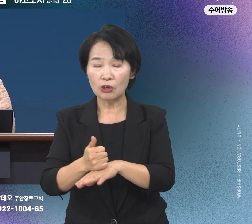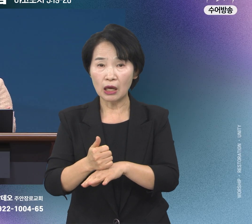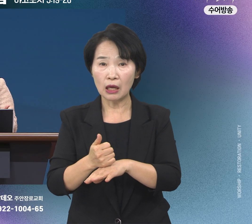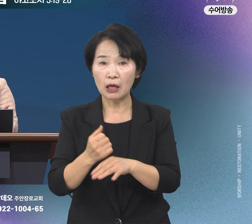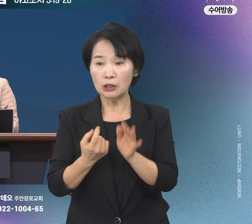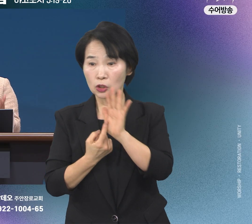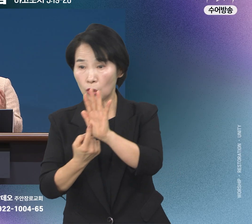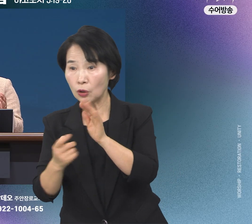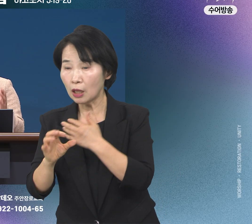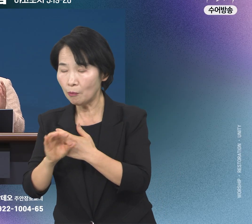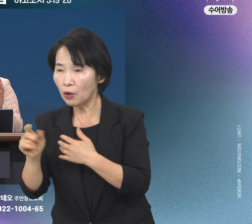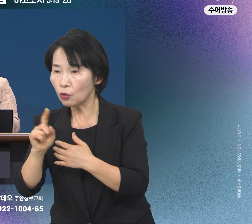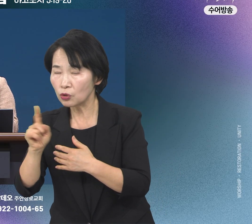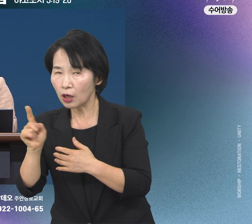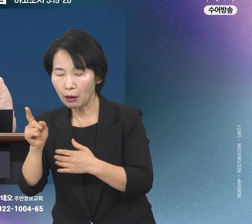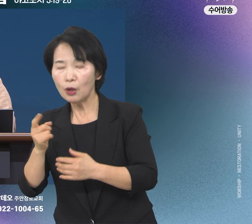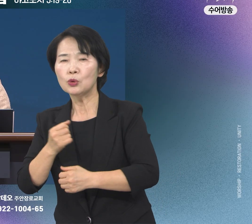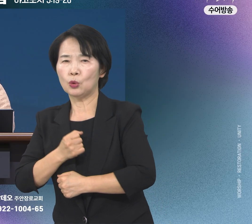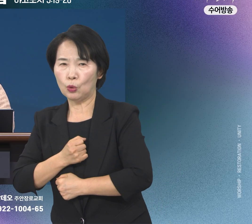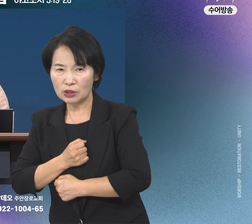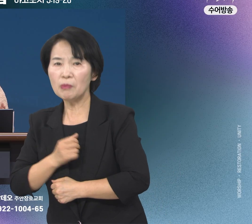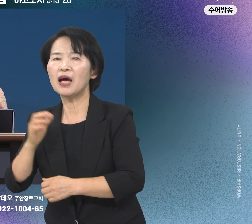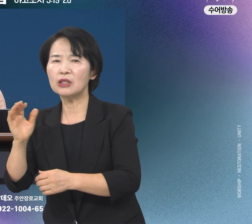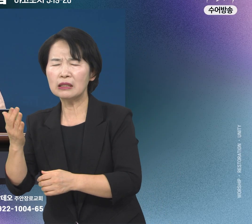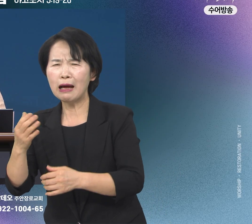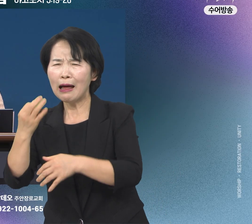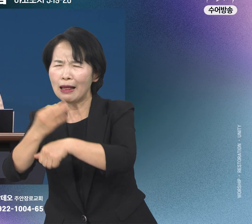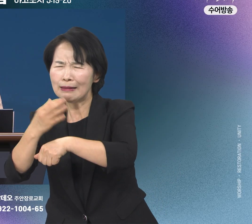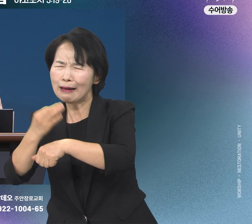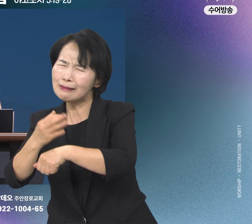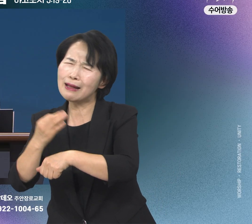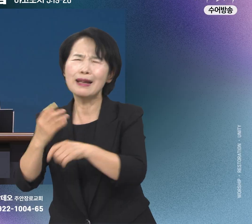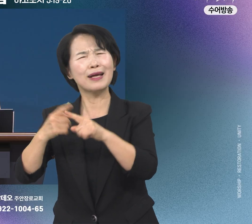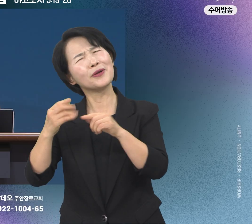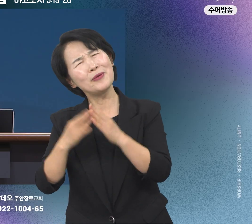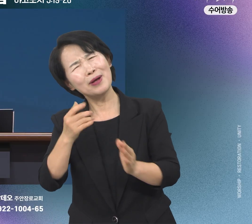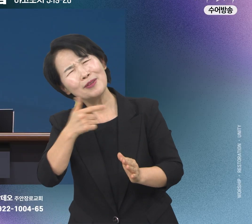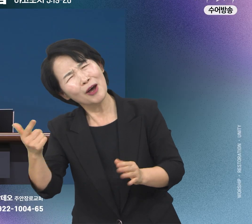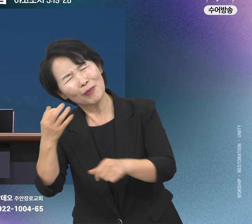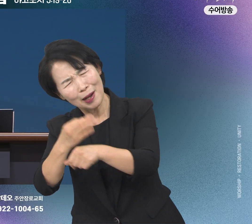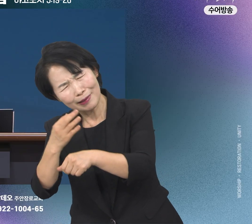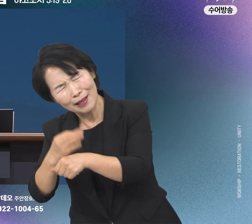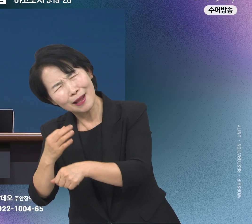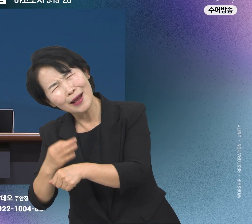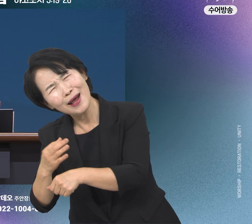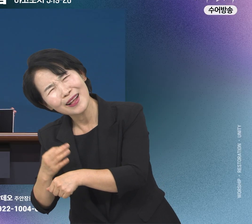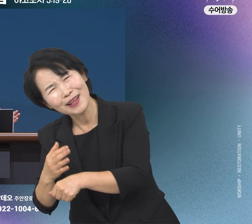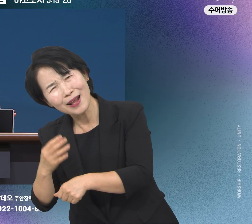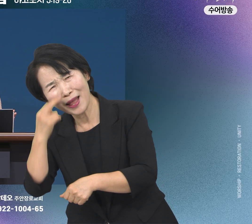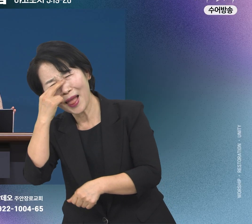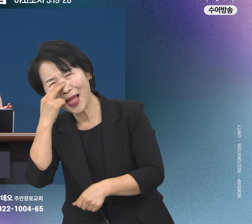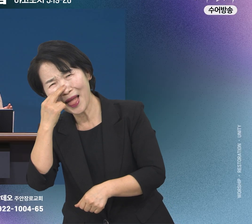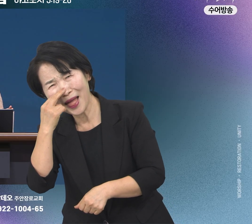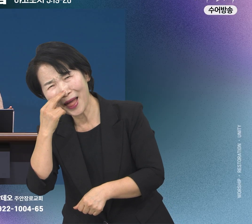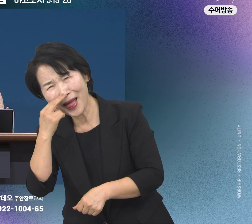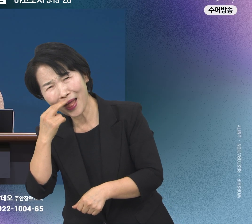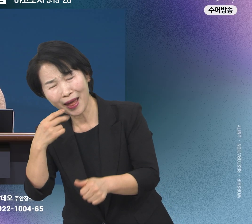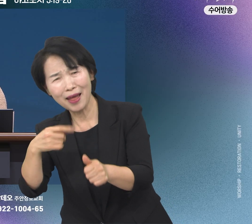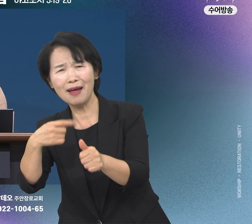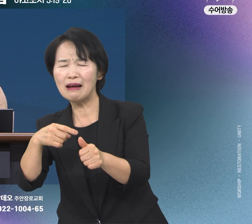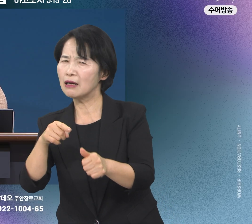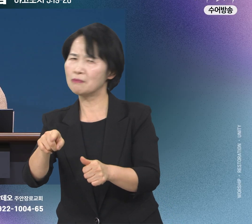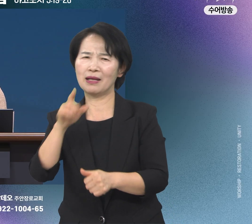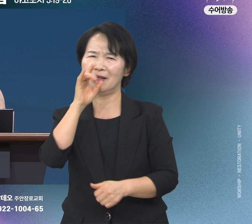드러나면 조심해야 됩니다. 이거로만 이제 알고 있는데, 실은 신천지에서 그렇게 단순한 방법으로 사람들한테